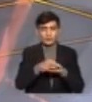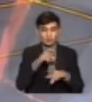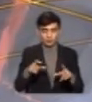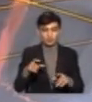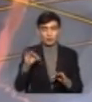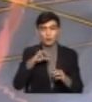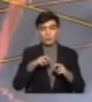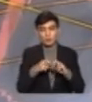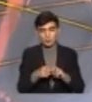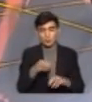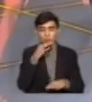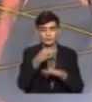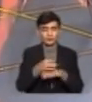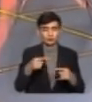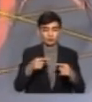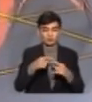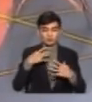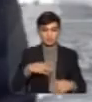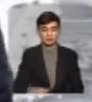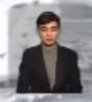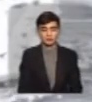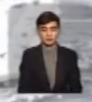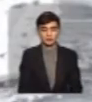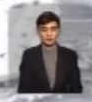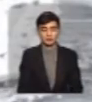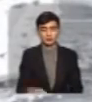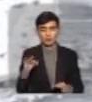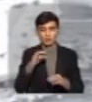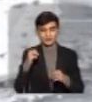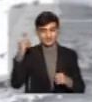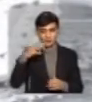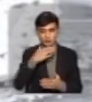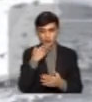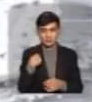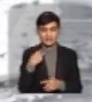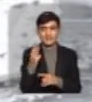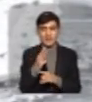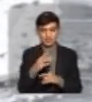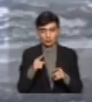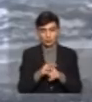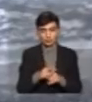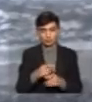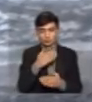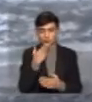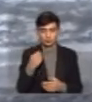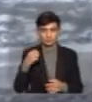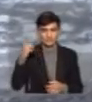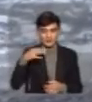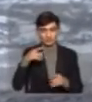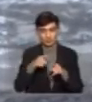қатысты мардымды жауап бере алмады. Жарықты свечамен қосып отырмыз. Свечамен ешқандай жарық жоқ. Бұл күнігеше пәтер алдық